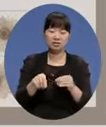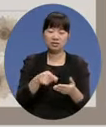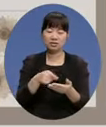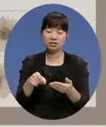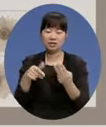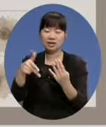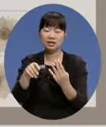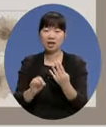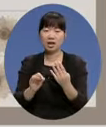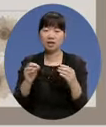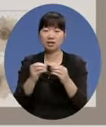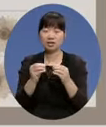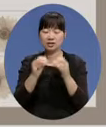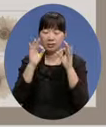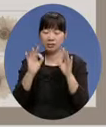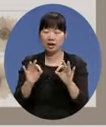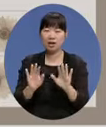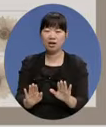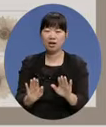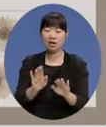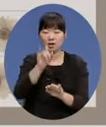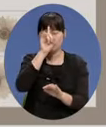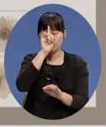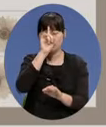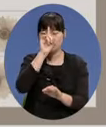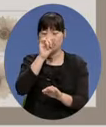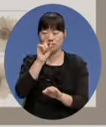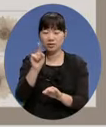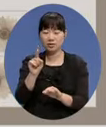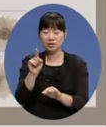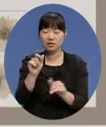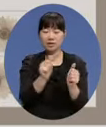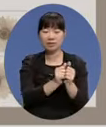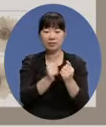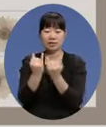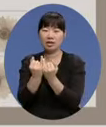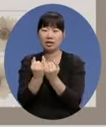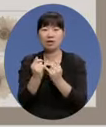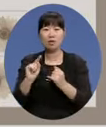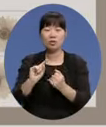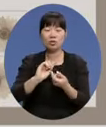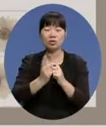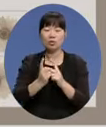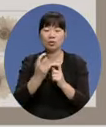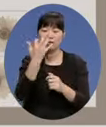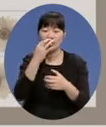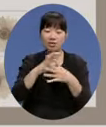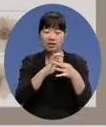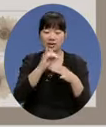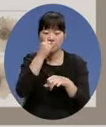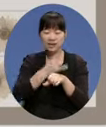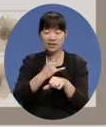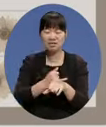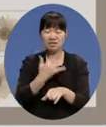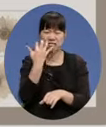글이 있어서 봤더니 중1 남자 여자가 주인공으로 서로 관계를 갖는 음란한